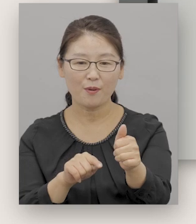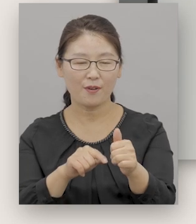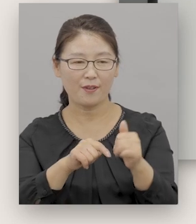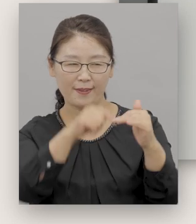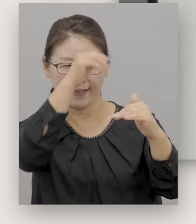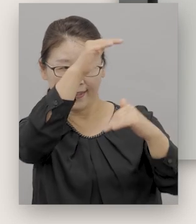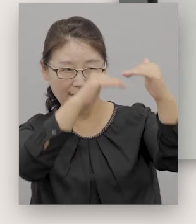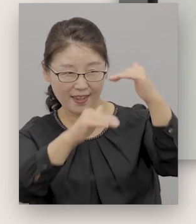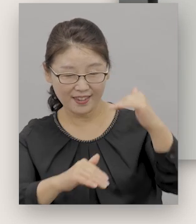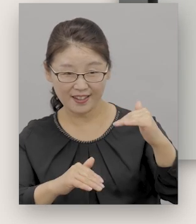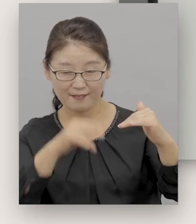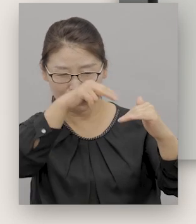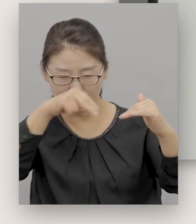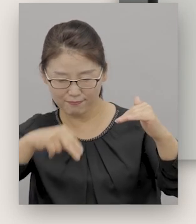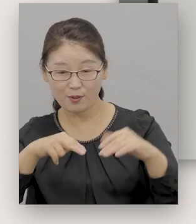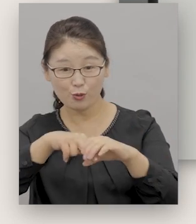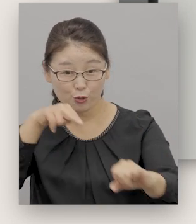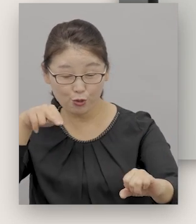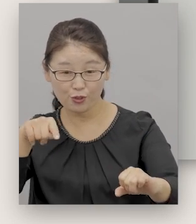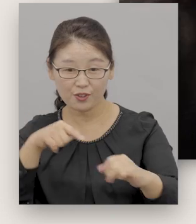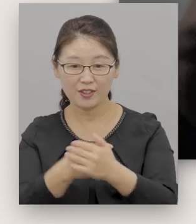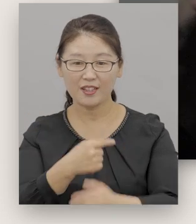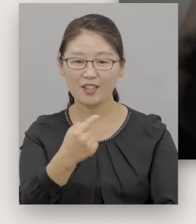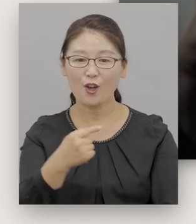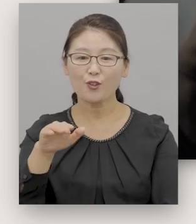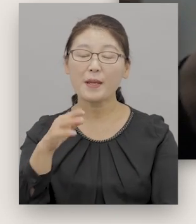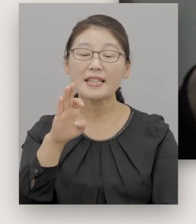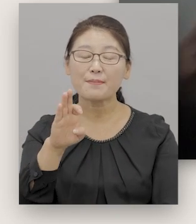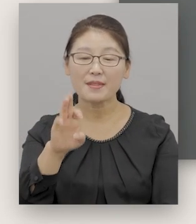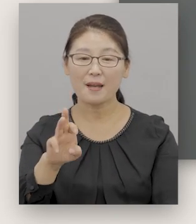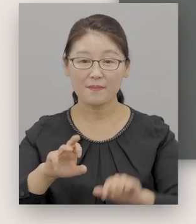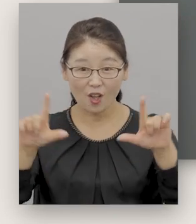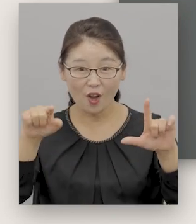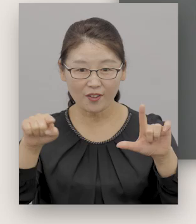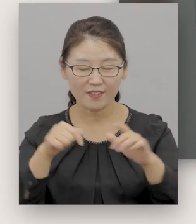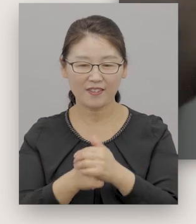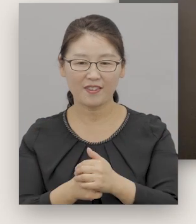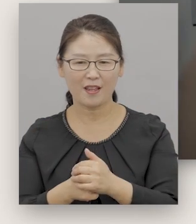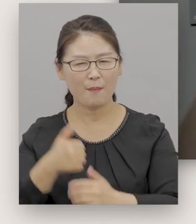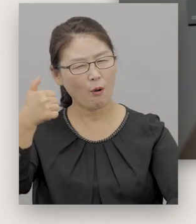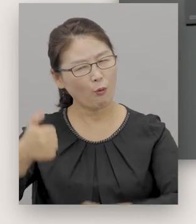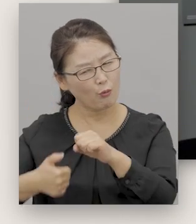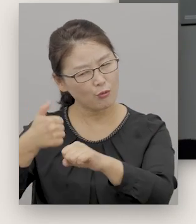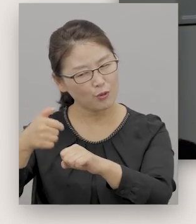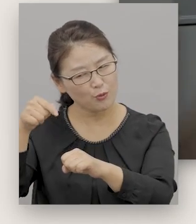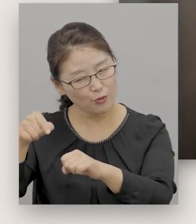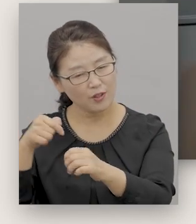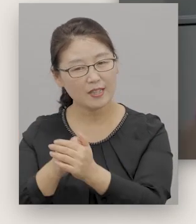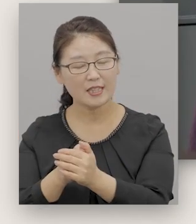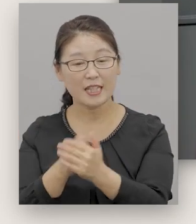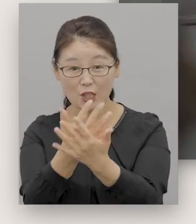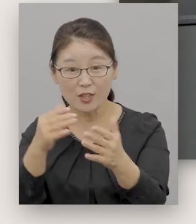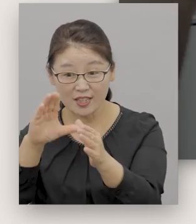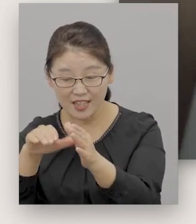있었던 1913년 에이모리 쇼의 50주년이 되는 그 전시를 함에 있어서 뒷장이 직접 흔쾌히